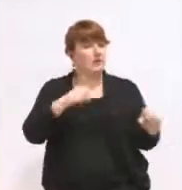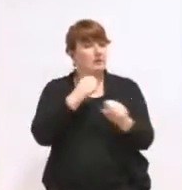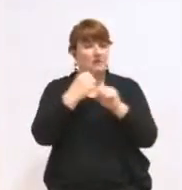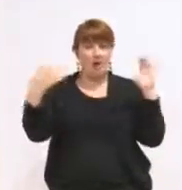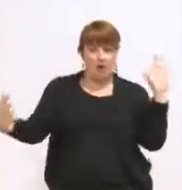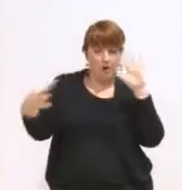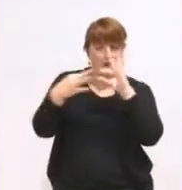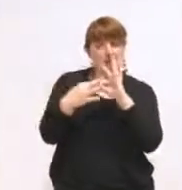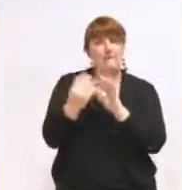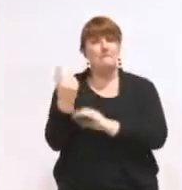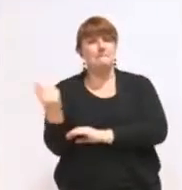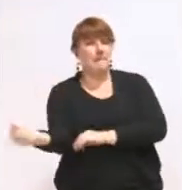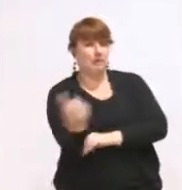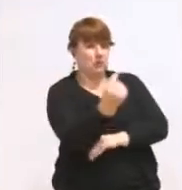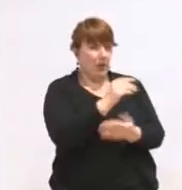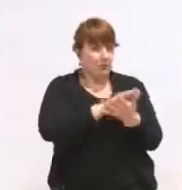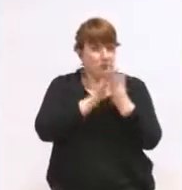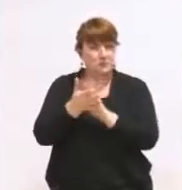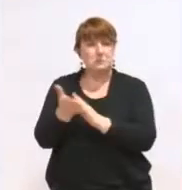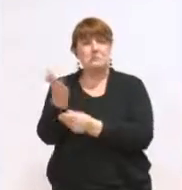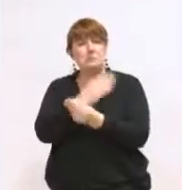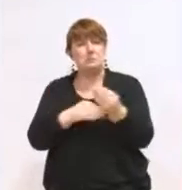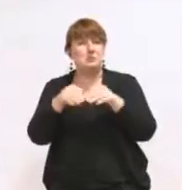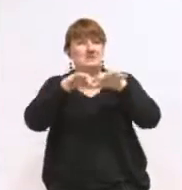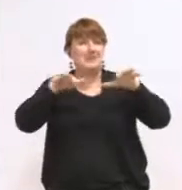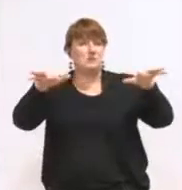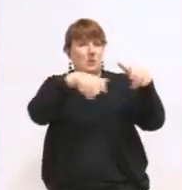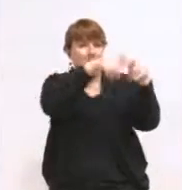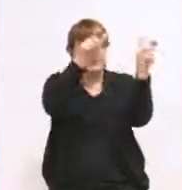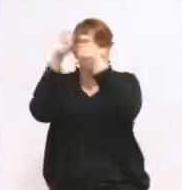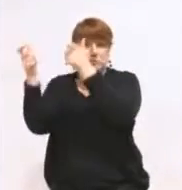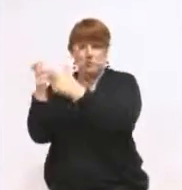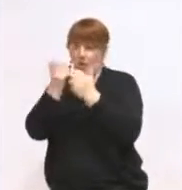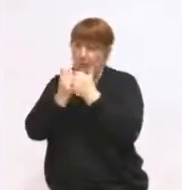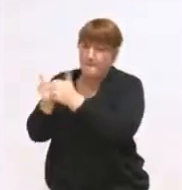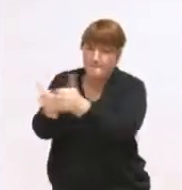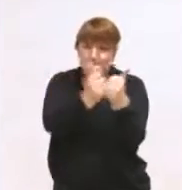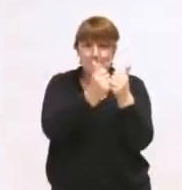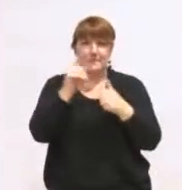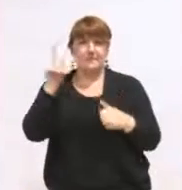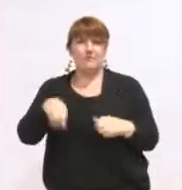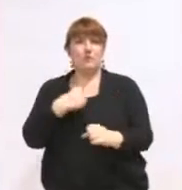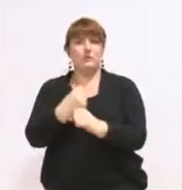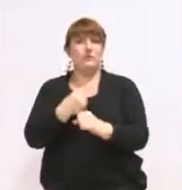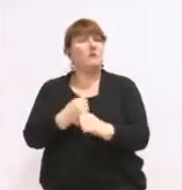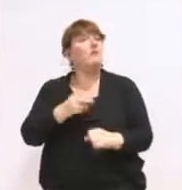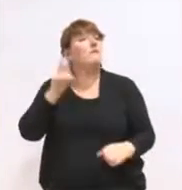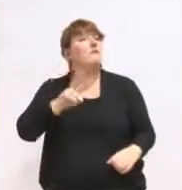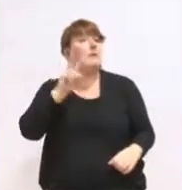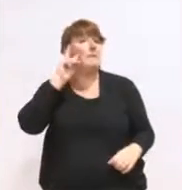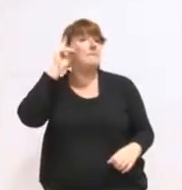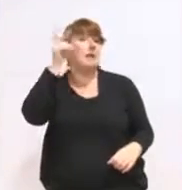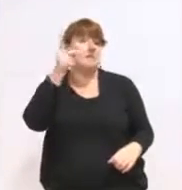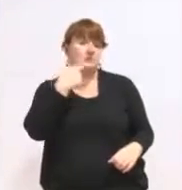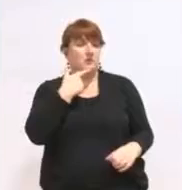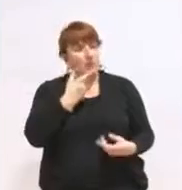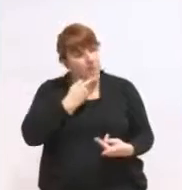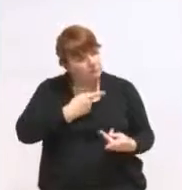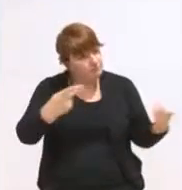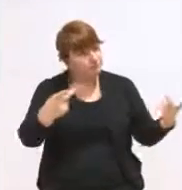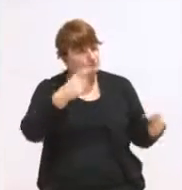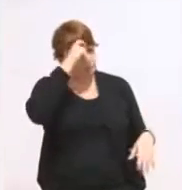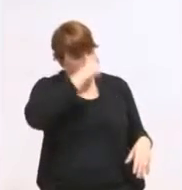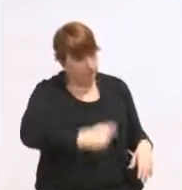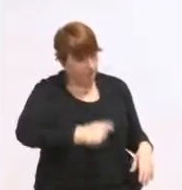avec les associations et avec les réseaux institutionnels. Ce n'est pas forcément dans nos habitudes, alors autant le dire. Je tiens à saluer la démarche qui a